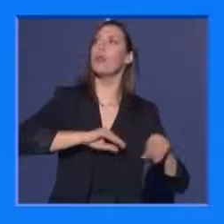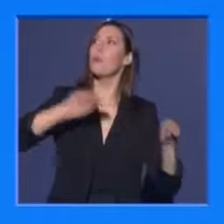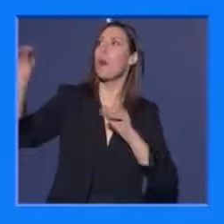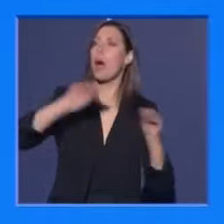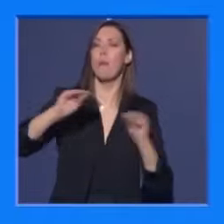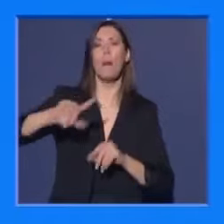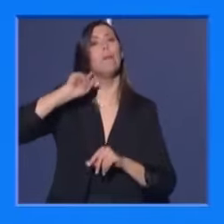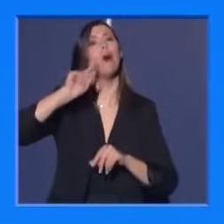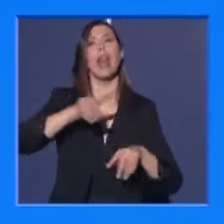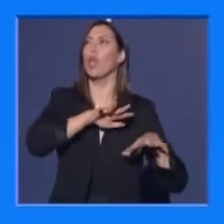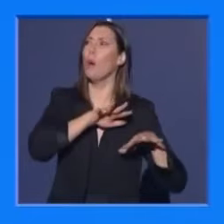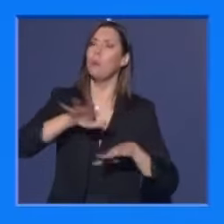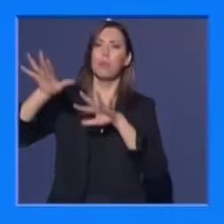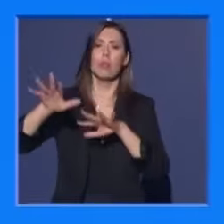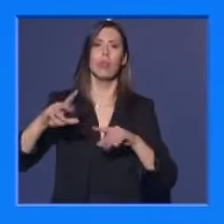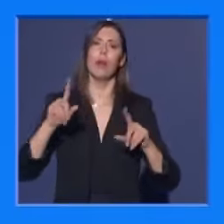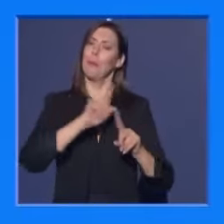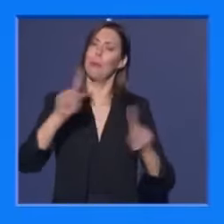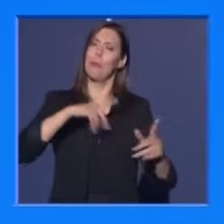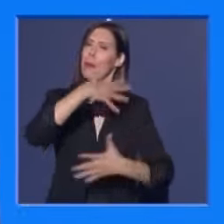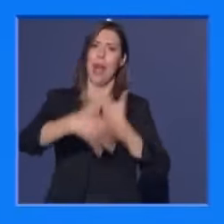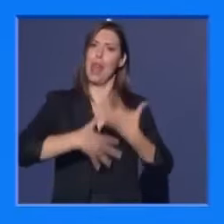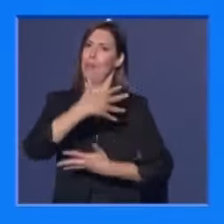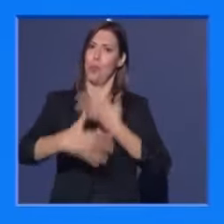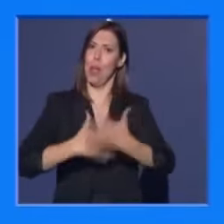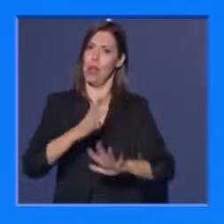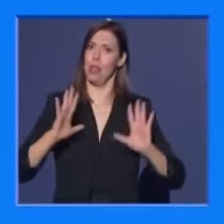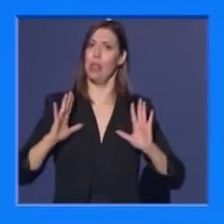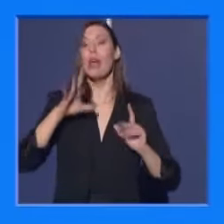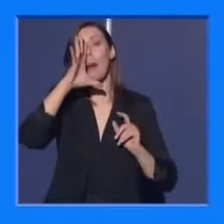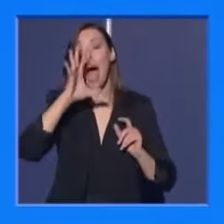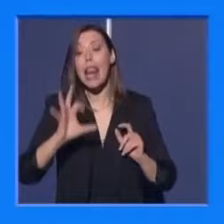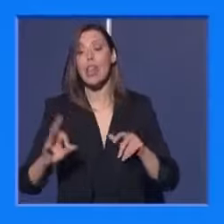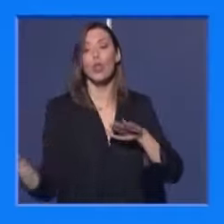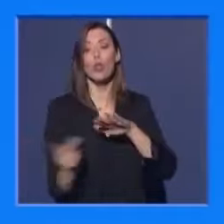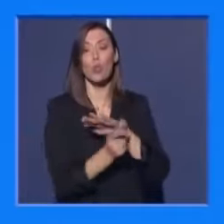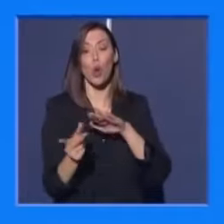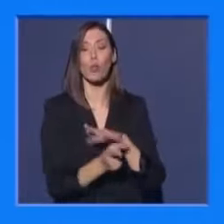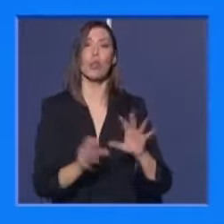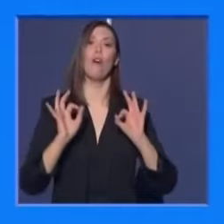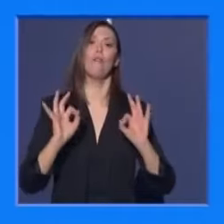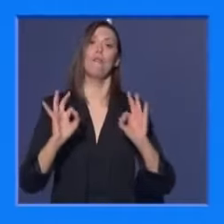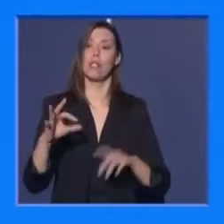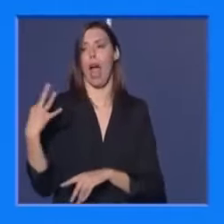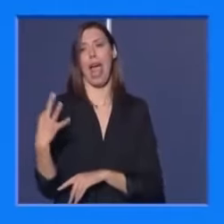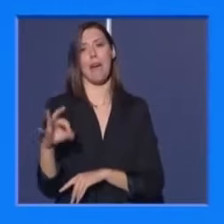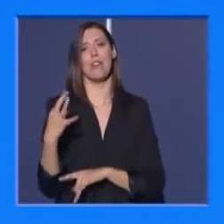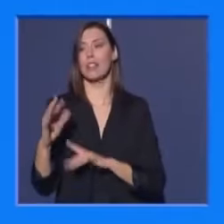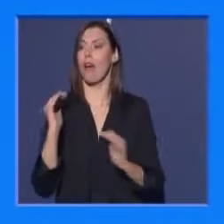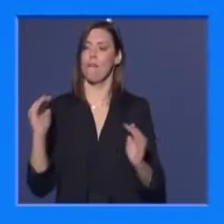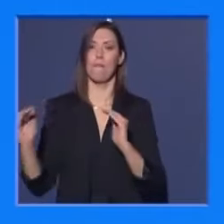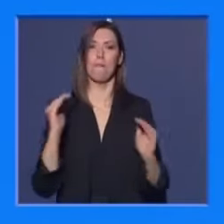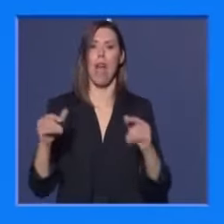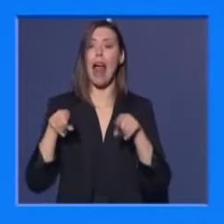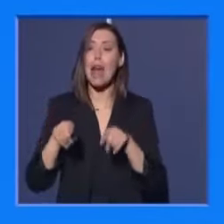Μην τα μπερδεύουμε λοιπόν. Δείχνουμε κάθε ευαισθησία στους αληθινούς πρόσφυγες, που όμως είναι πια ελάχιστοι, αλλά